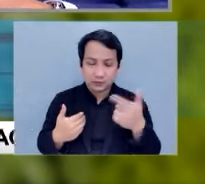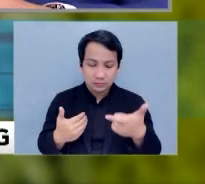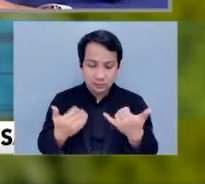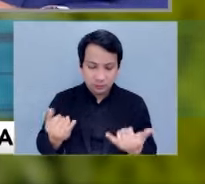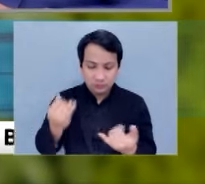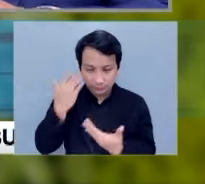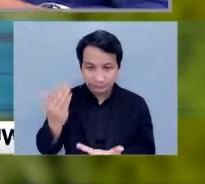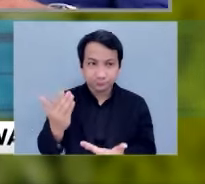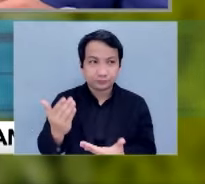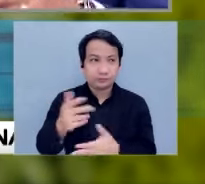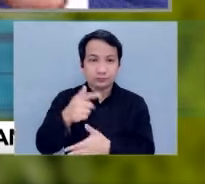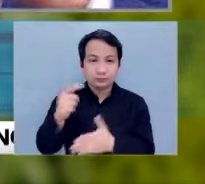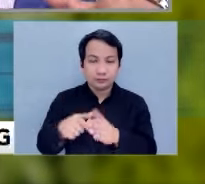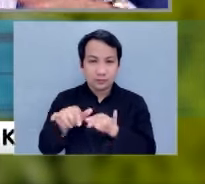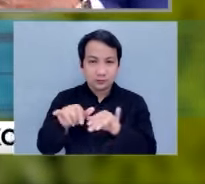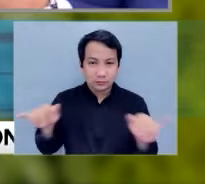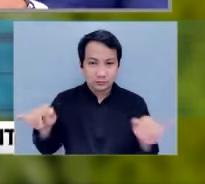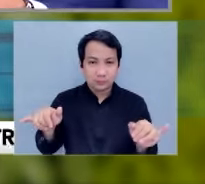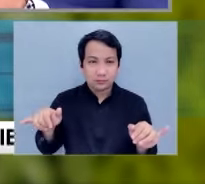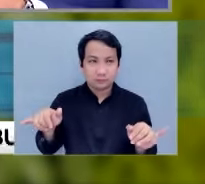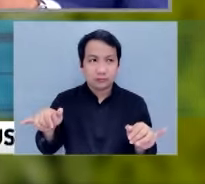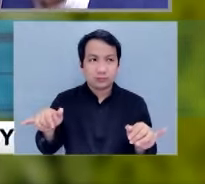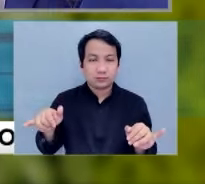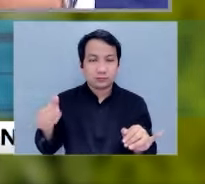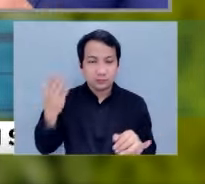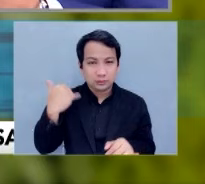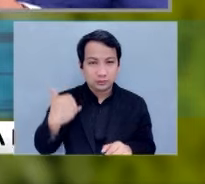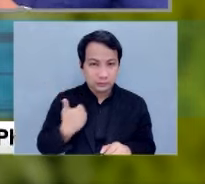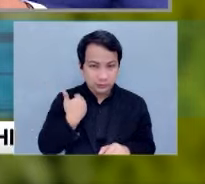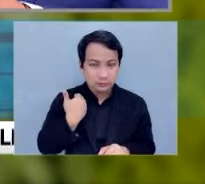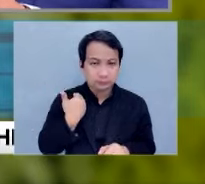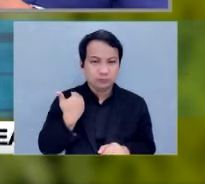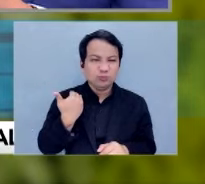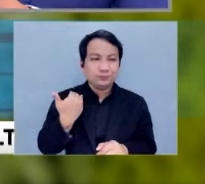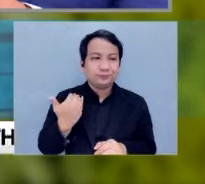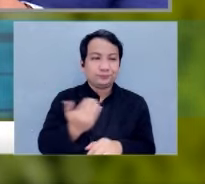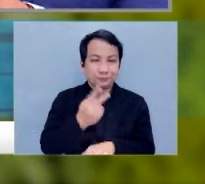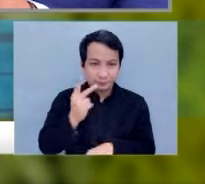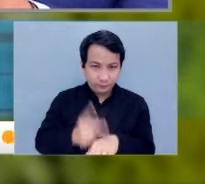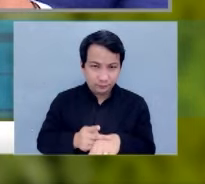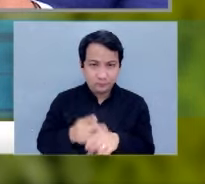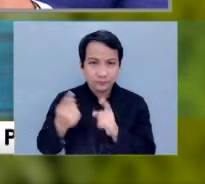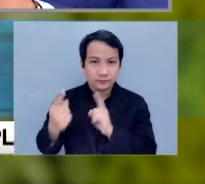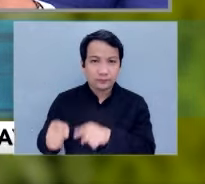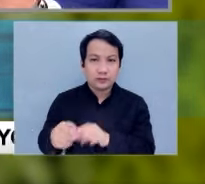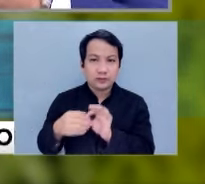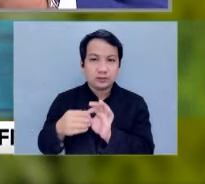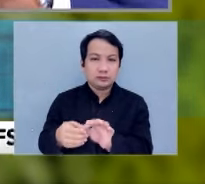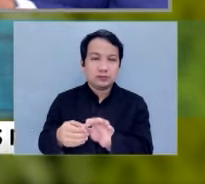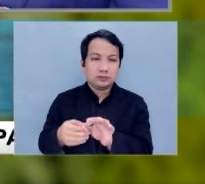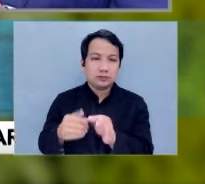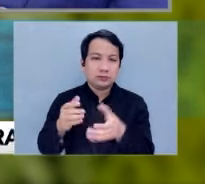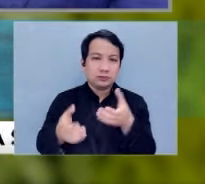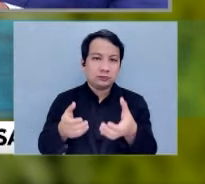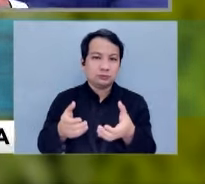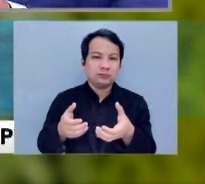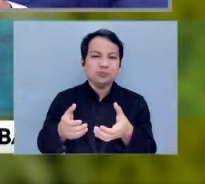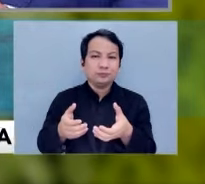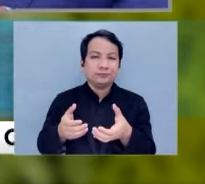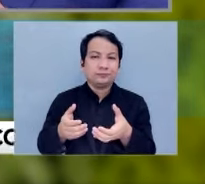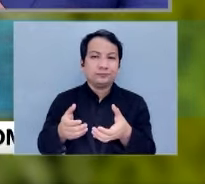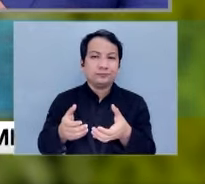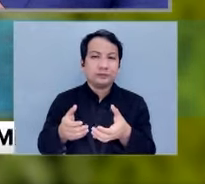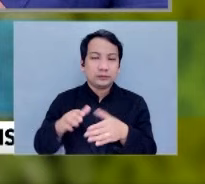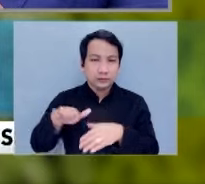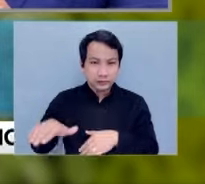tatlo, kamukha nito, mukhang lahat sila, puro minor, kung sa Pilipinas nangyari yan, gobyerno ang papasok. Meron tayong Child Care